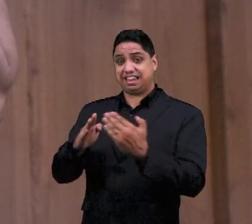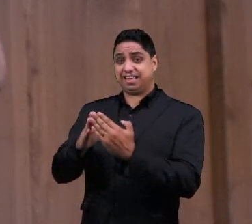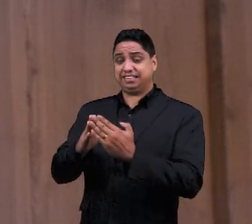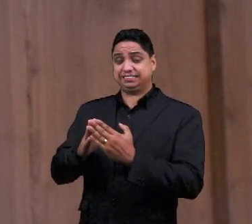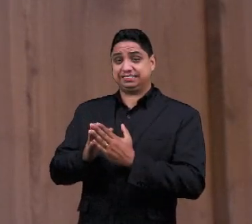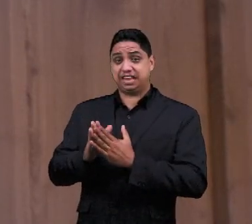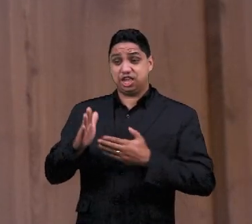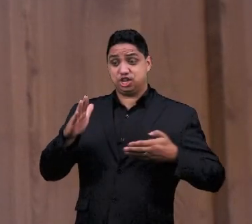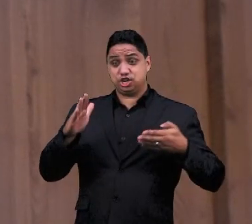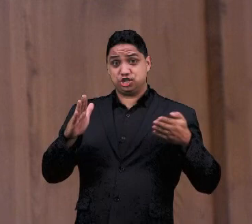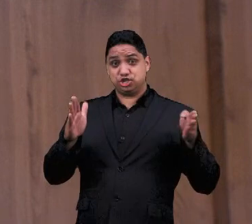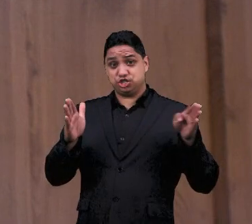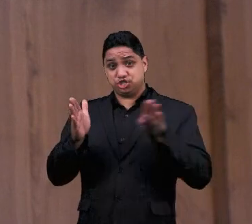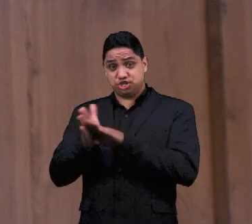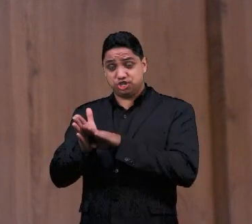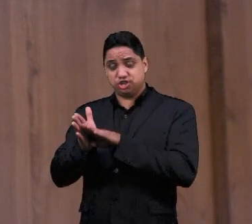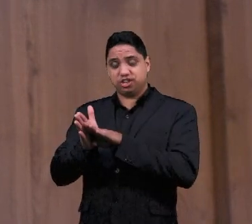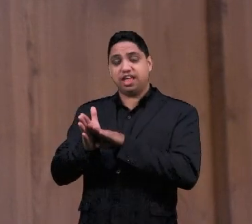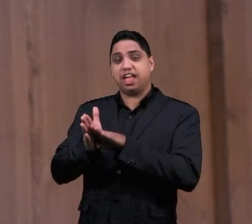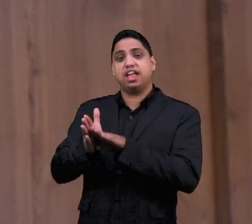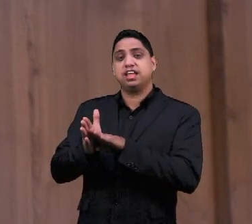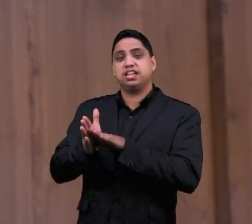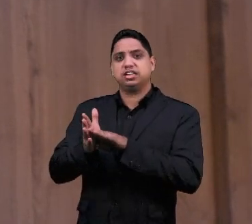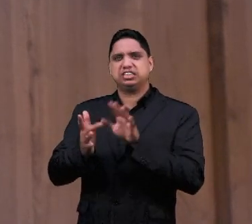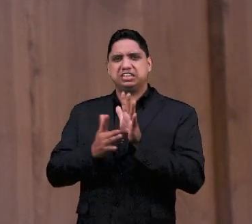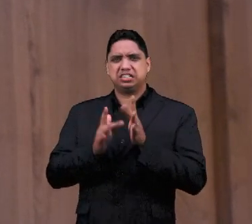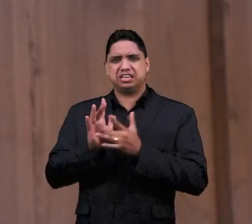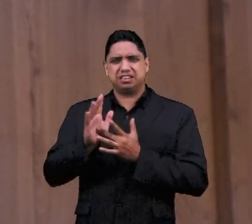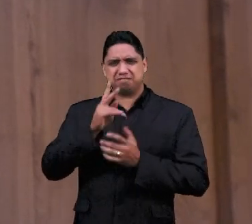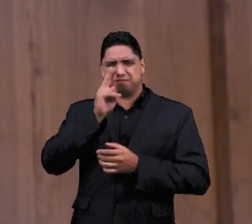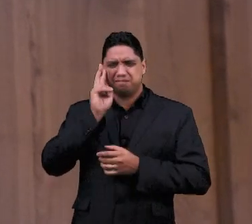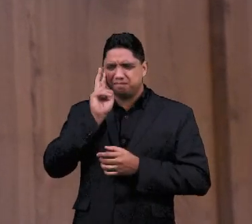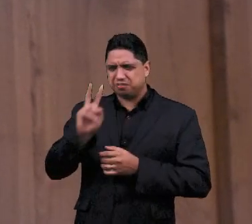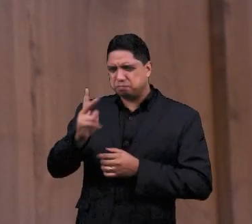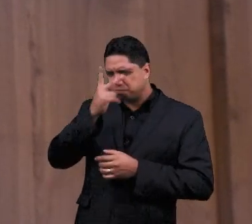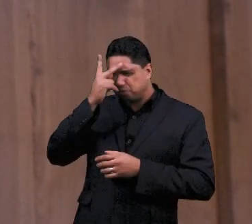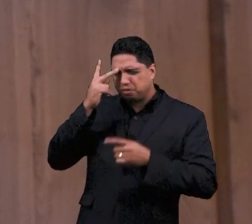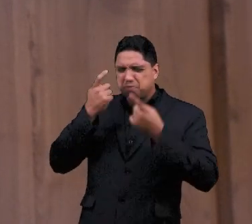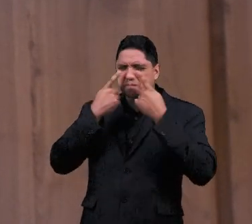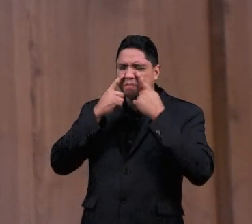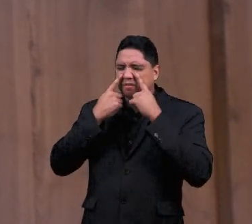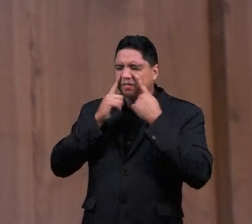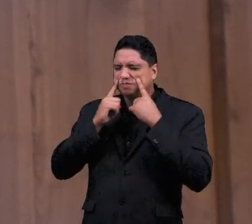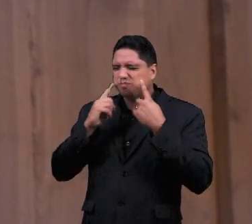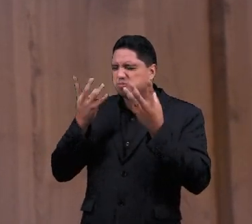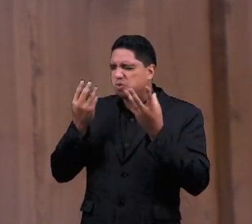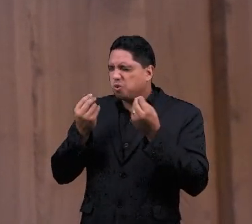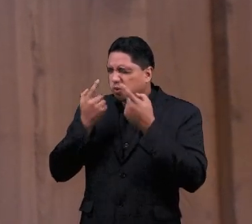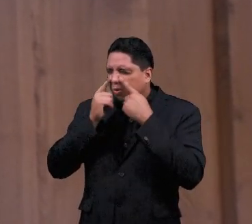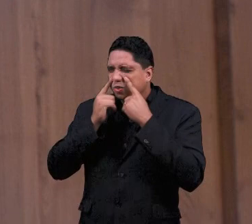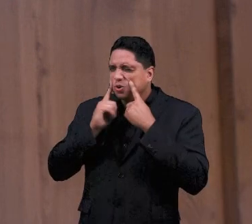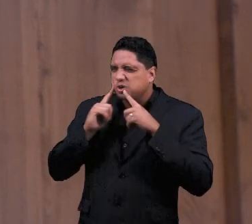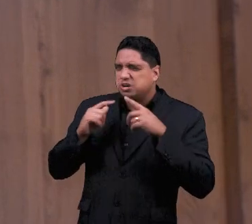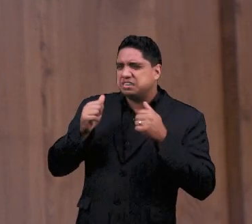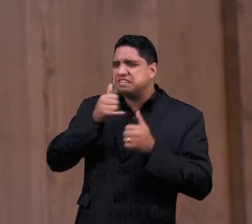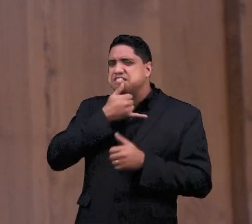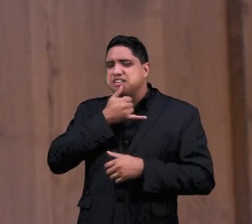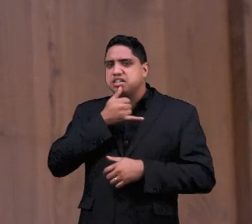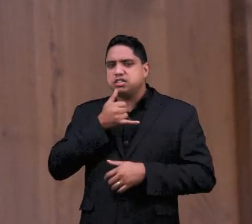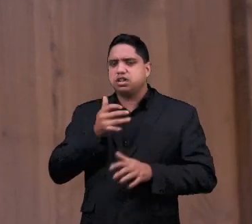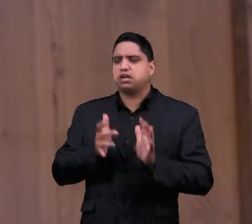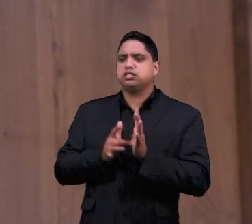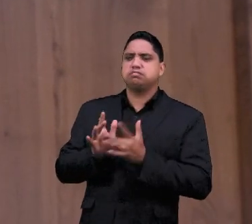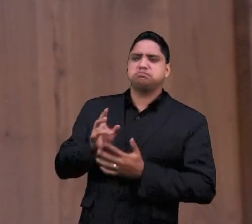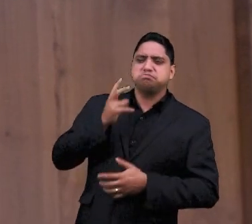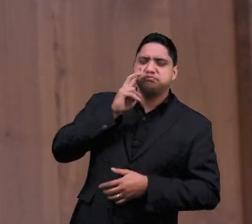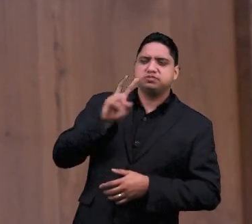maison. En arrivant dans la maison de Jairus, Jésus a vu que les personnes étaient en train de pleurer beaucoup. Alors il a demandé,